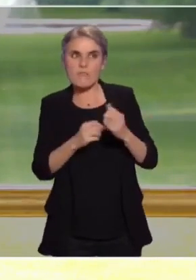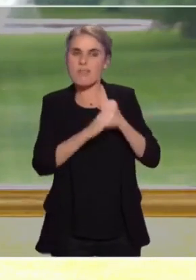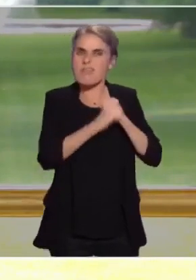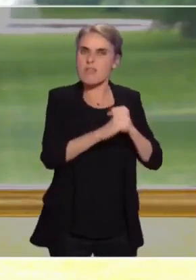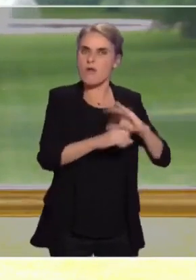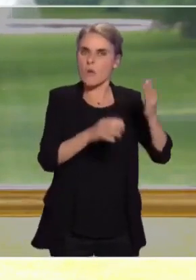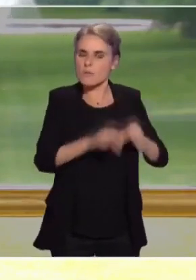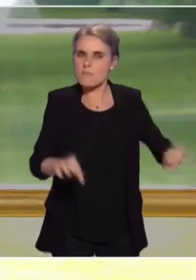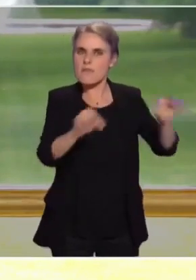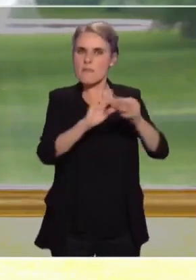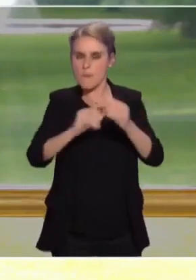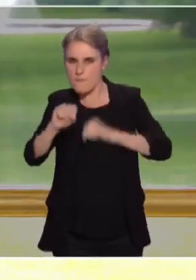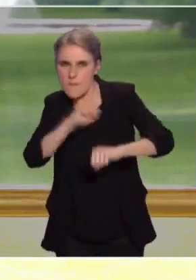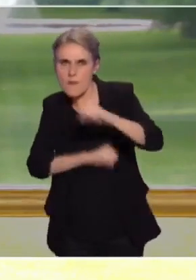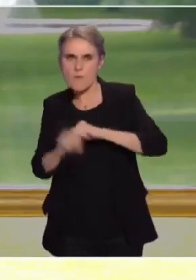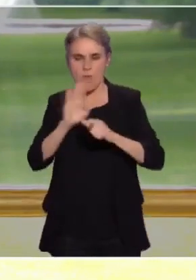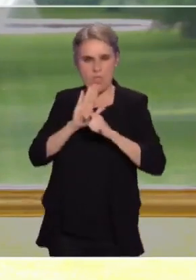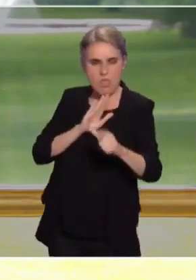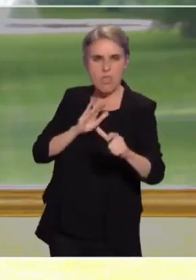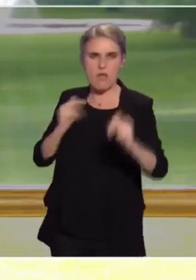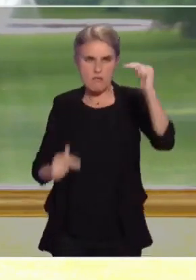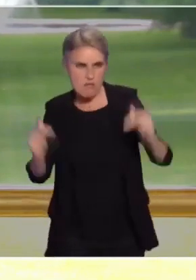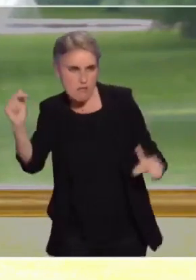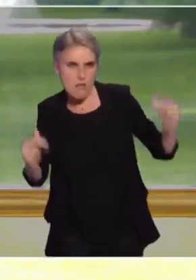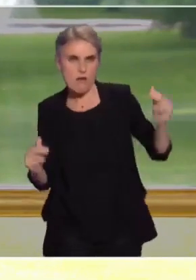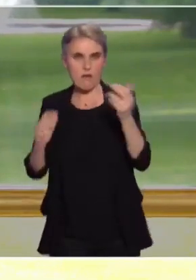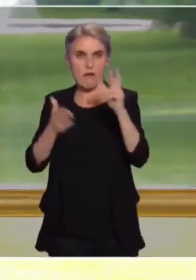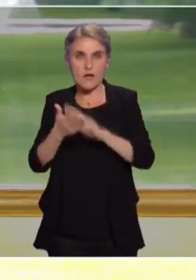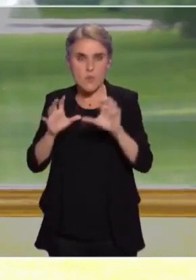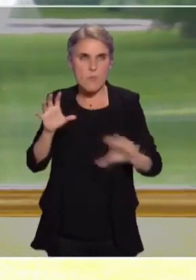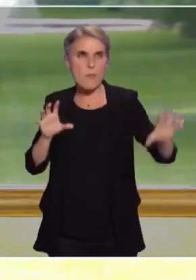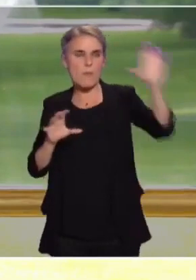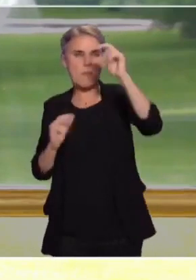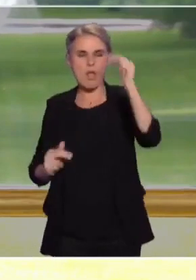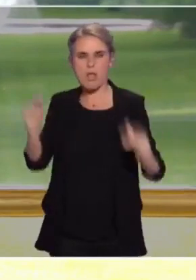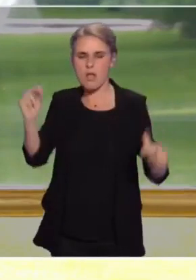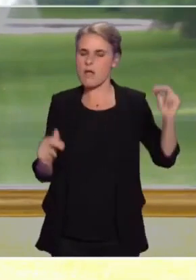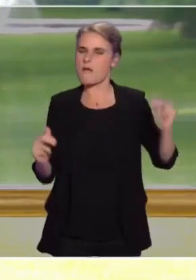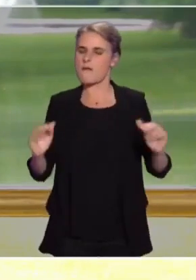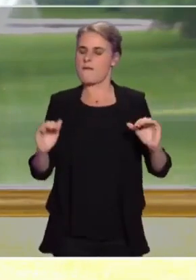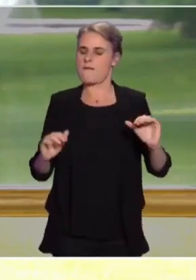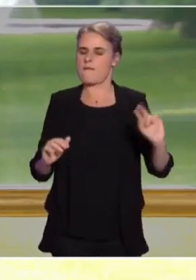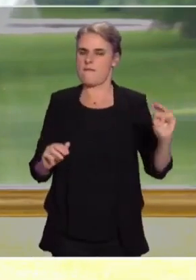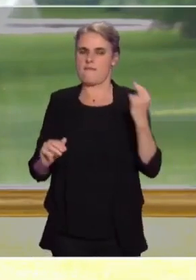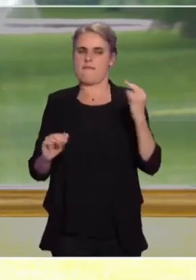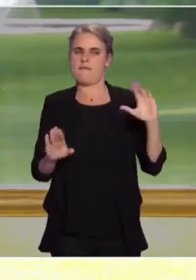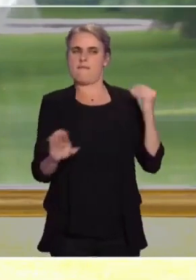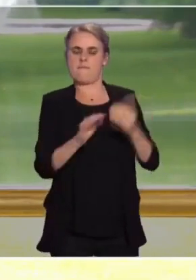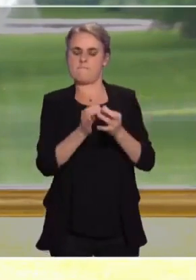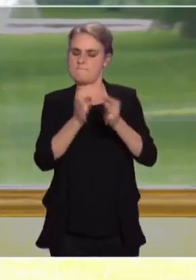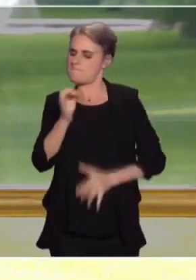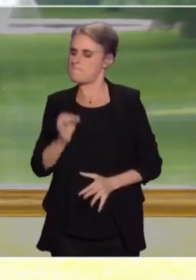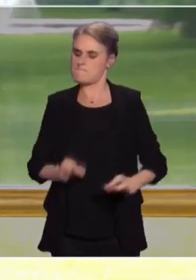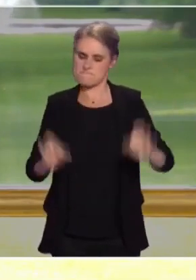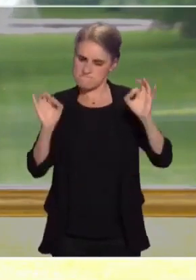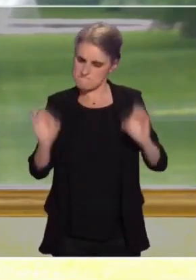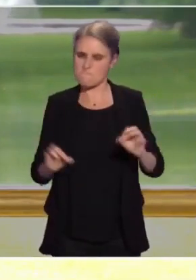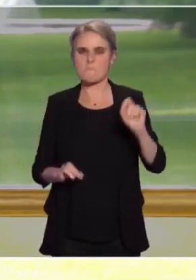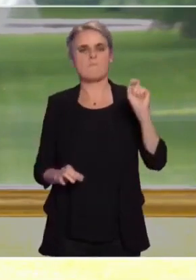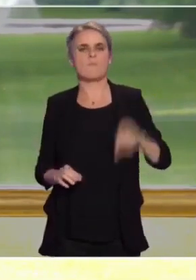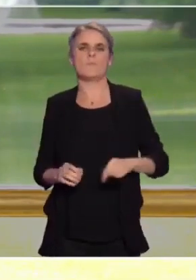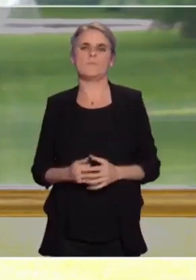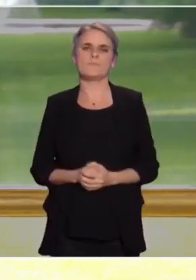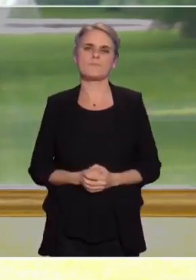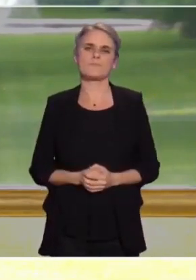lourdeur d'organisation nos inégalités sociales et territoriales je veux que nous tirions toutes les leçons de ce que nous avons